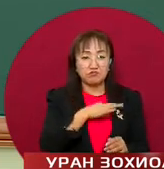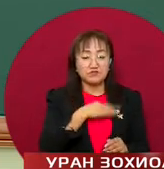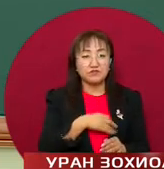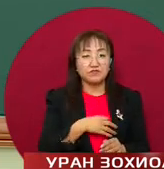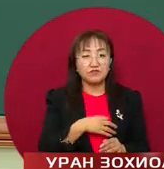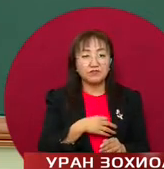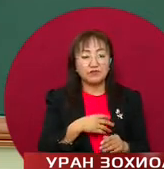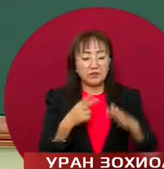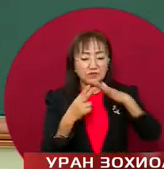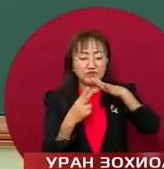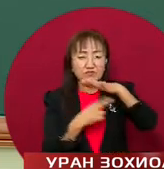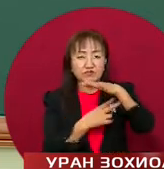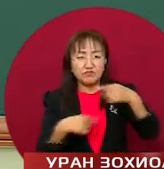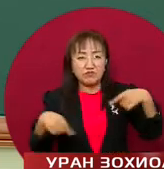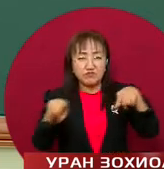Ширээ шиг тэгш хөндөө